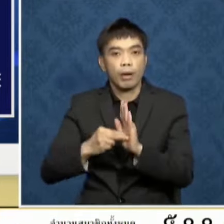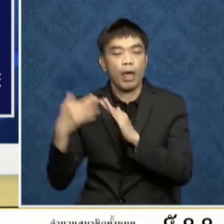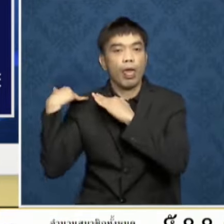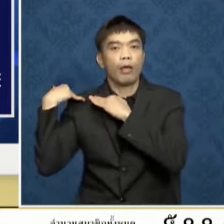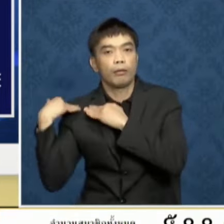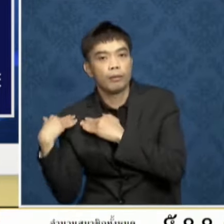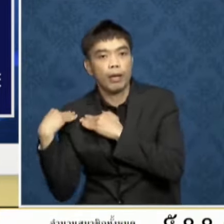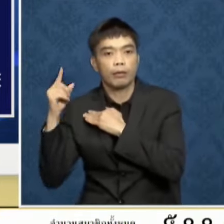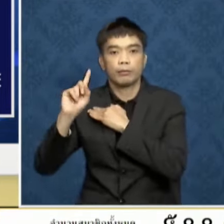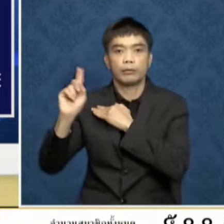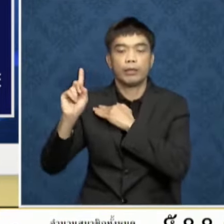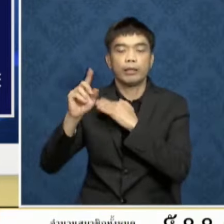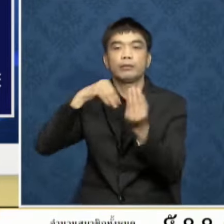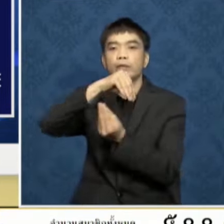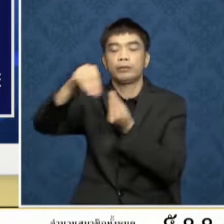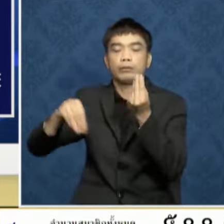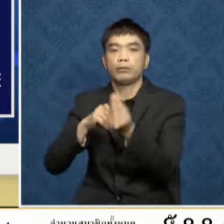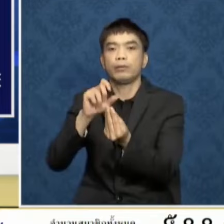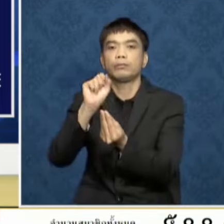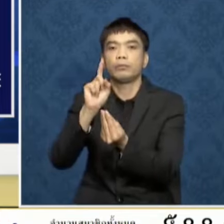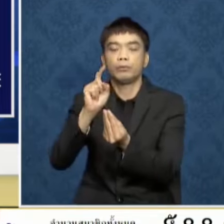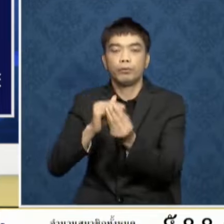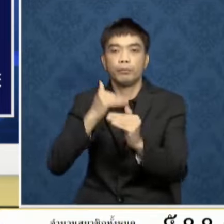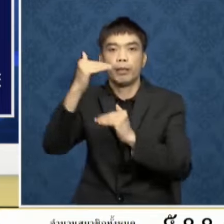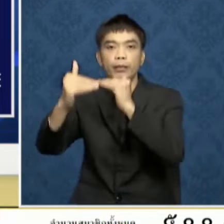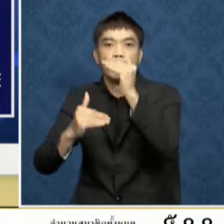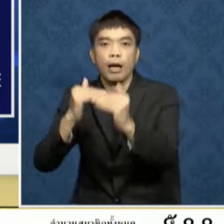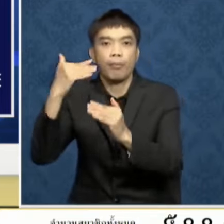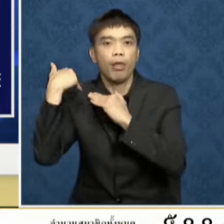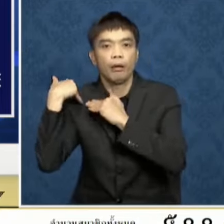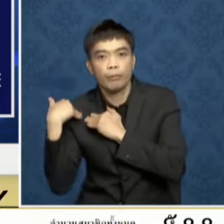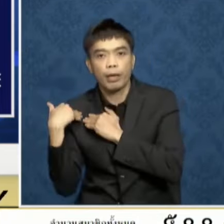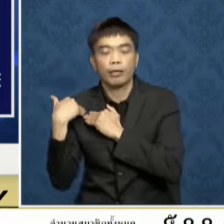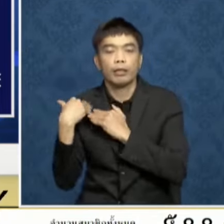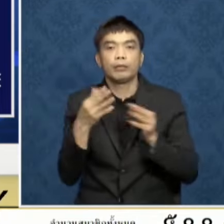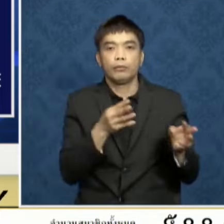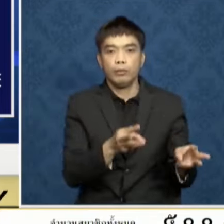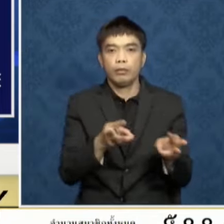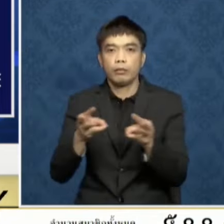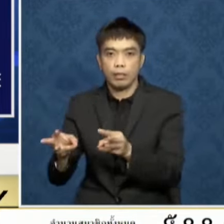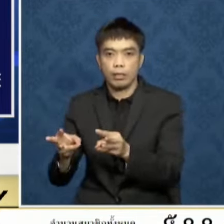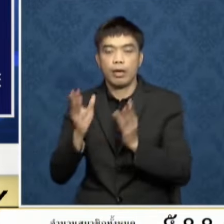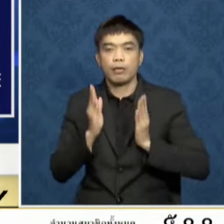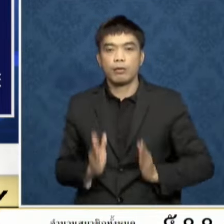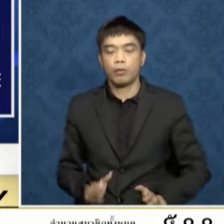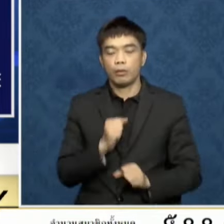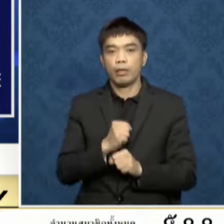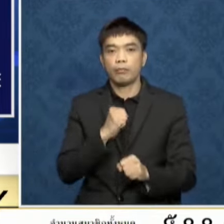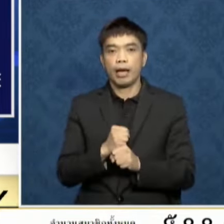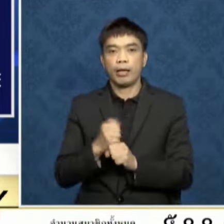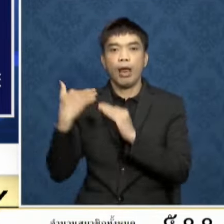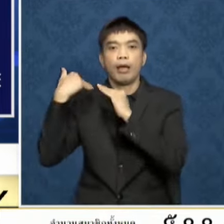ภาระการขับเคลื่อนเศรษฐกิจให้เติบโตไปข้างหน้าจึงมีแนวทางเดียวเท่านั้นค่ะที่จะทำให้พวกเขาเหล่านี้ไม่เป็นเดอ